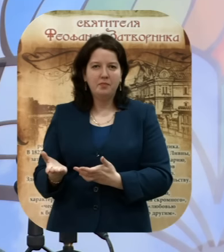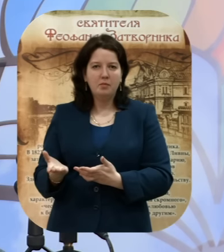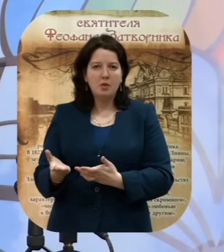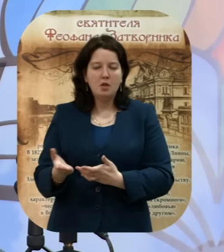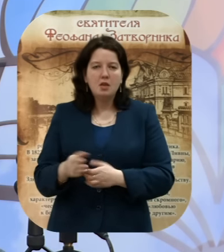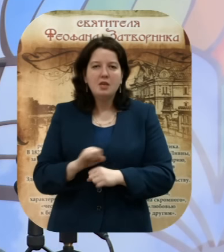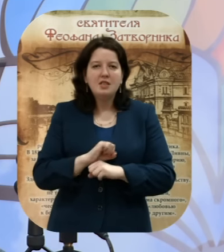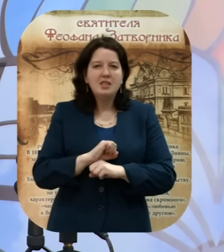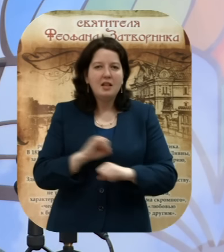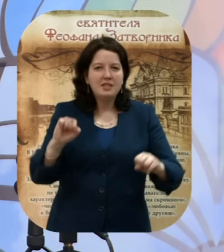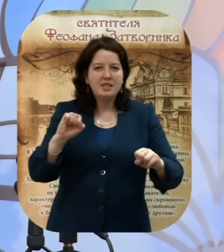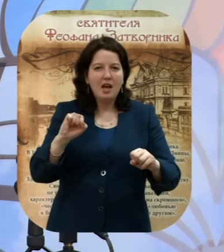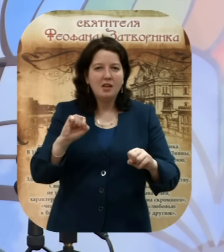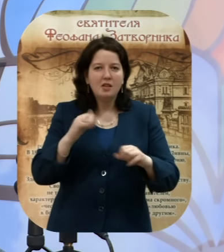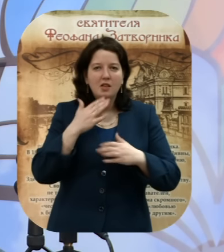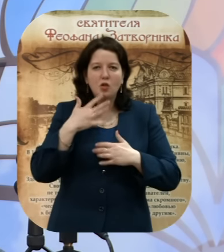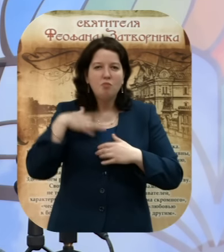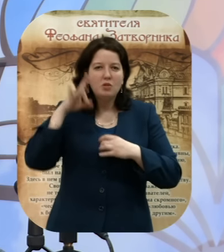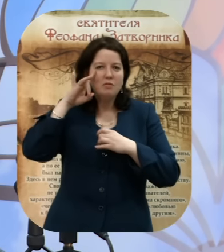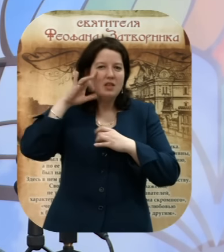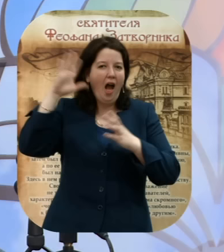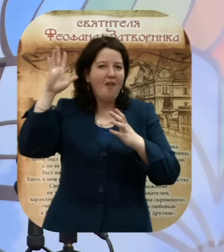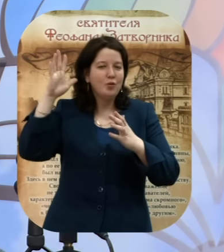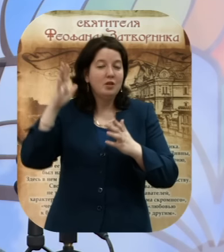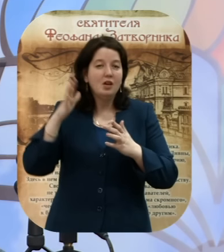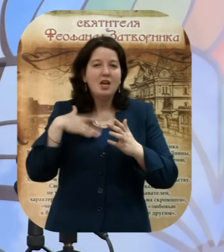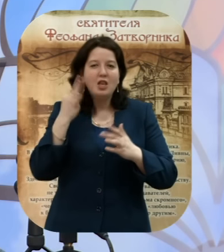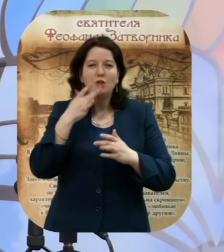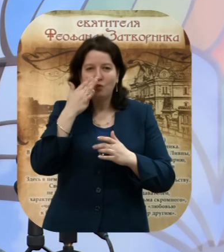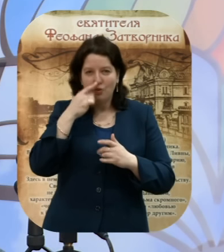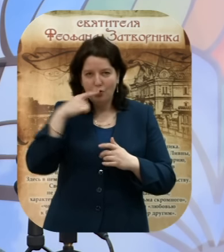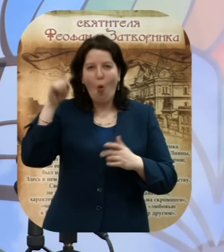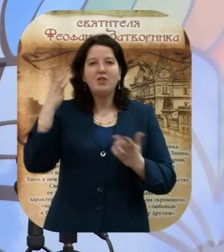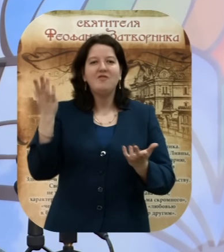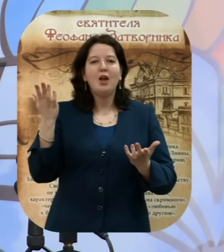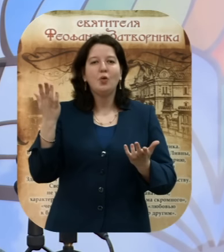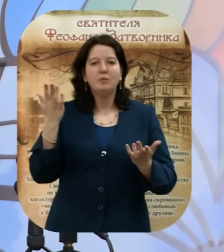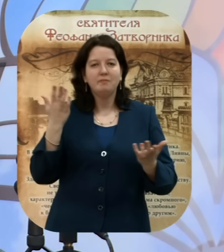Нельзя тщеславиться. И тут же нас кверху поднимаю.